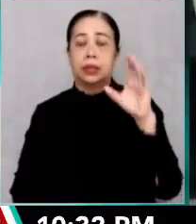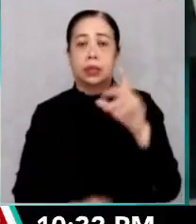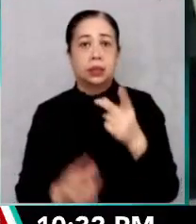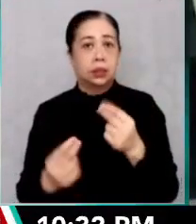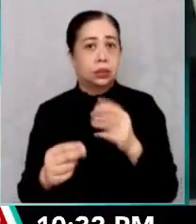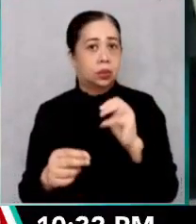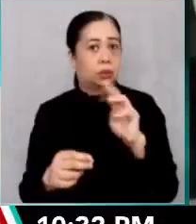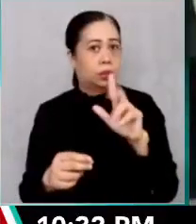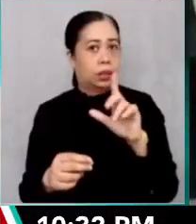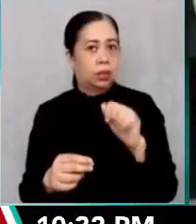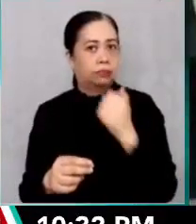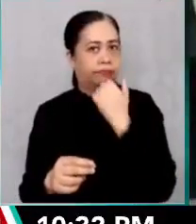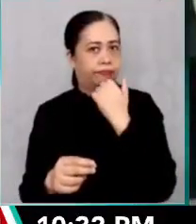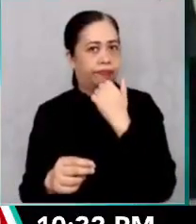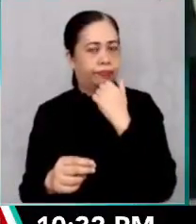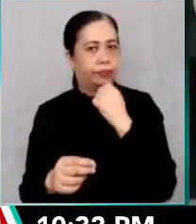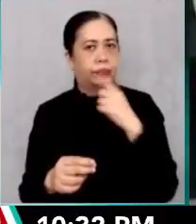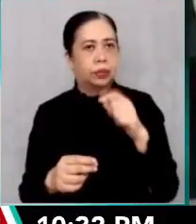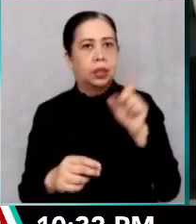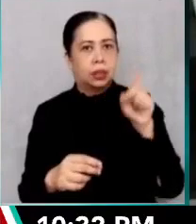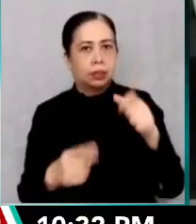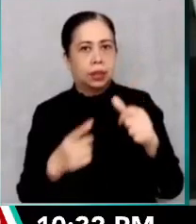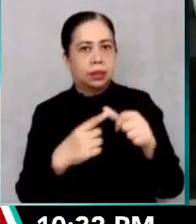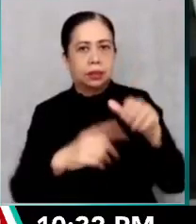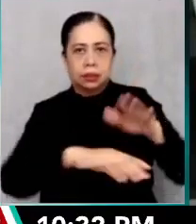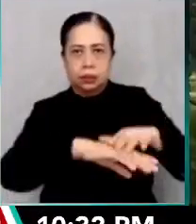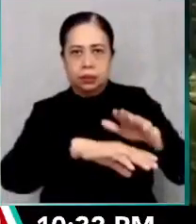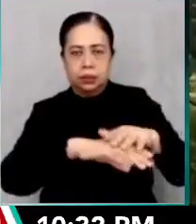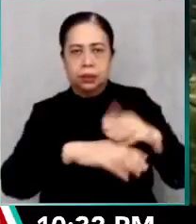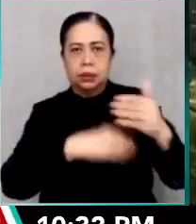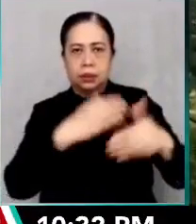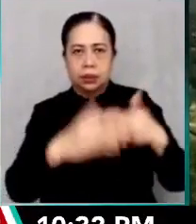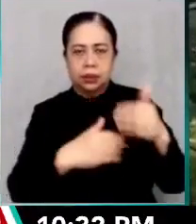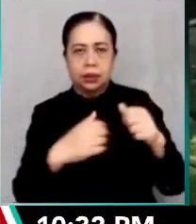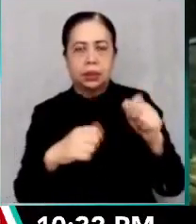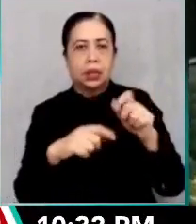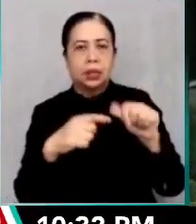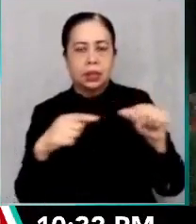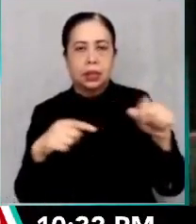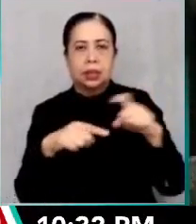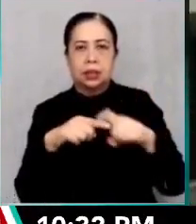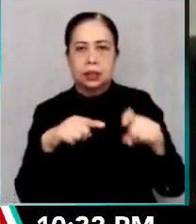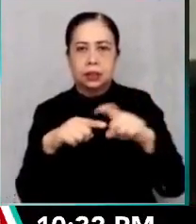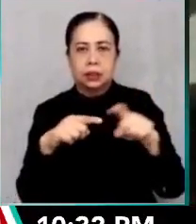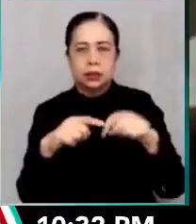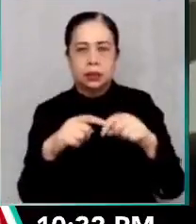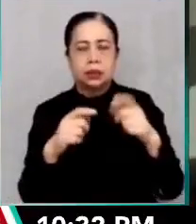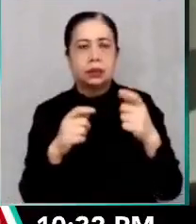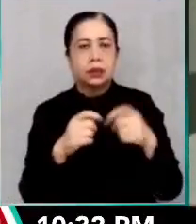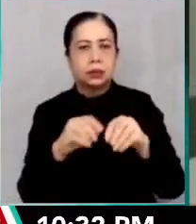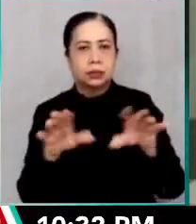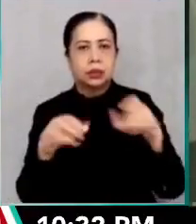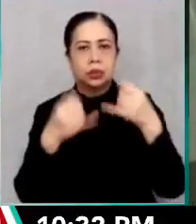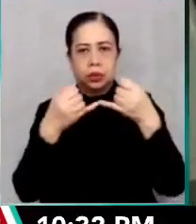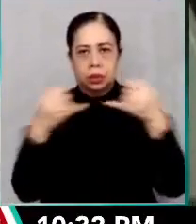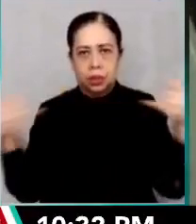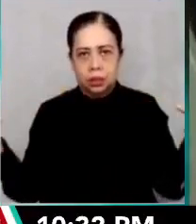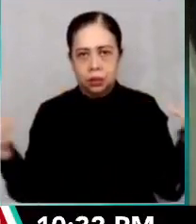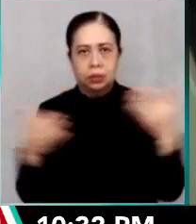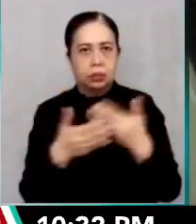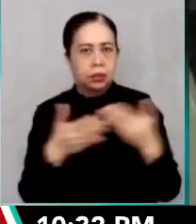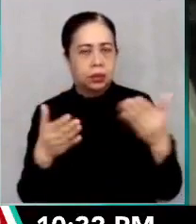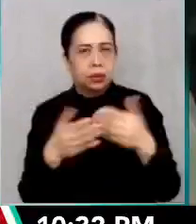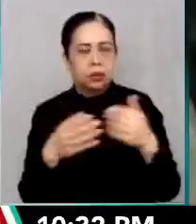ay paglabag sa due notice requirement ng Anti-Electricity and Electric Transmission Lines or Materials Pilferage